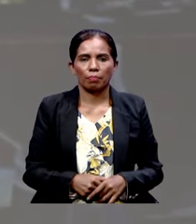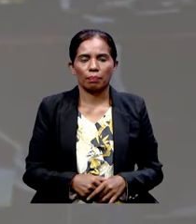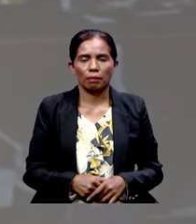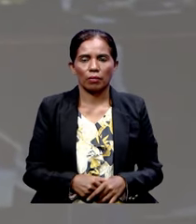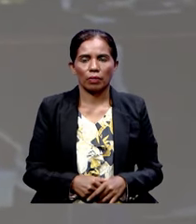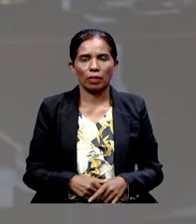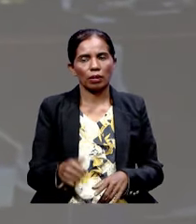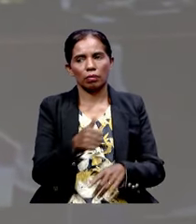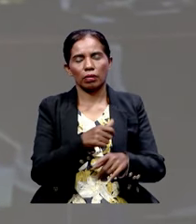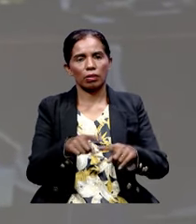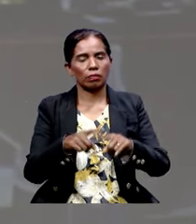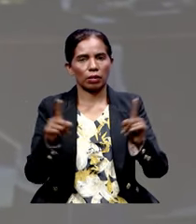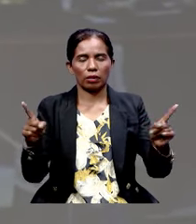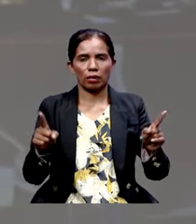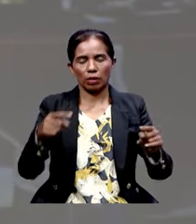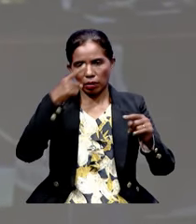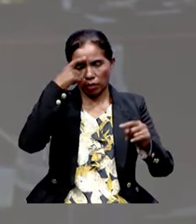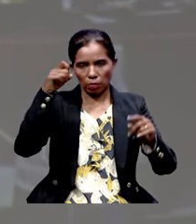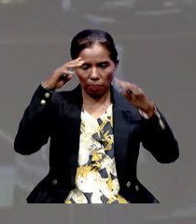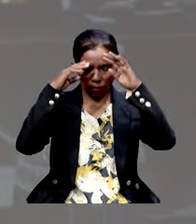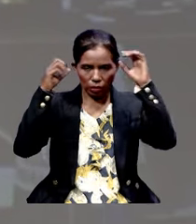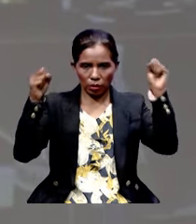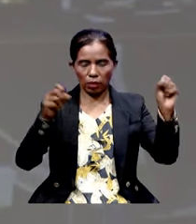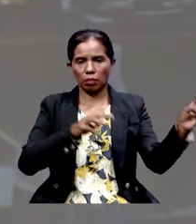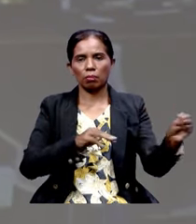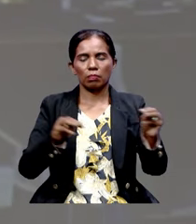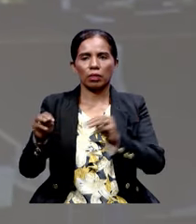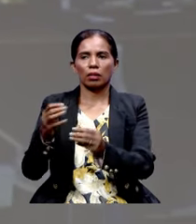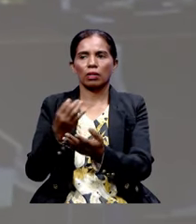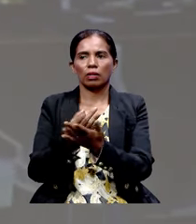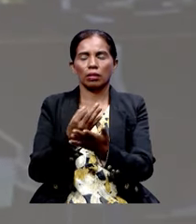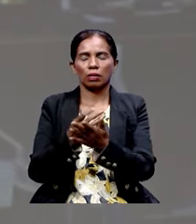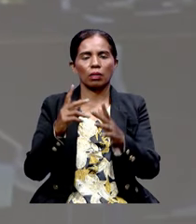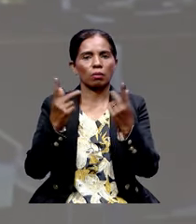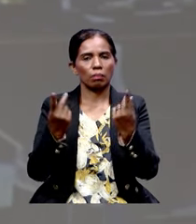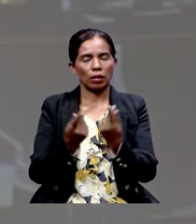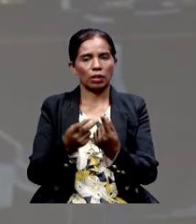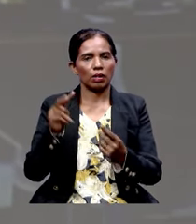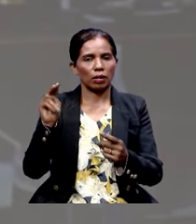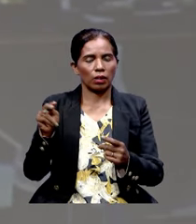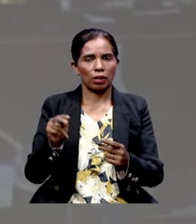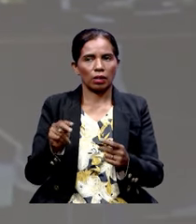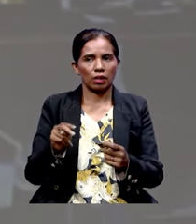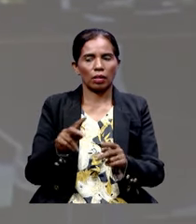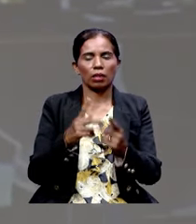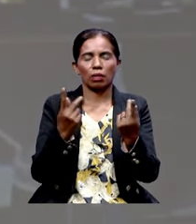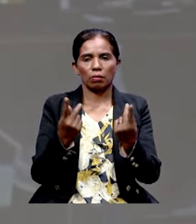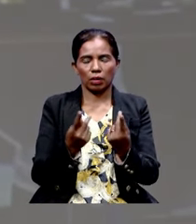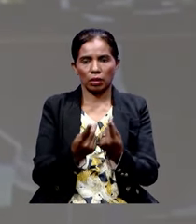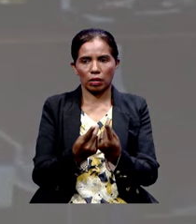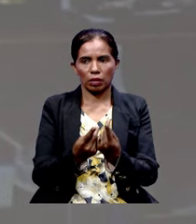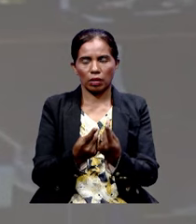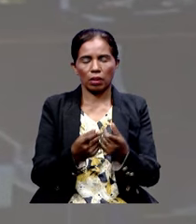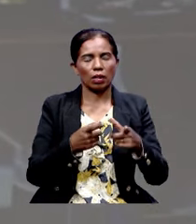quen silo kfali tamba presidente tra transferete o samba compagnia ne e compagnia refere ha